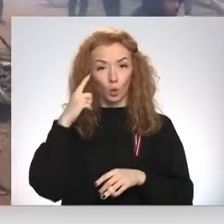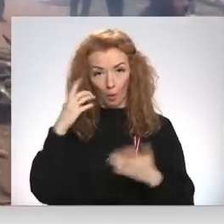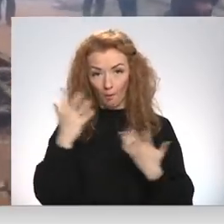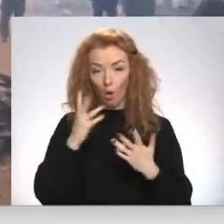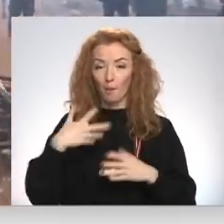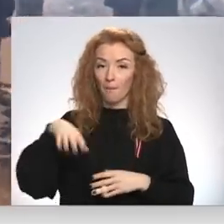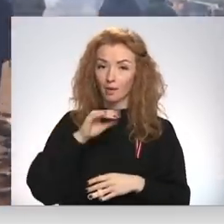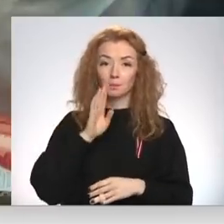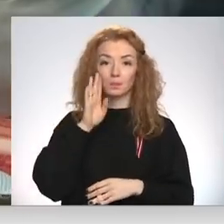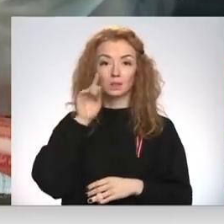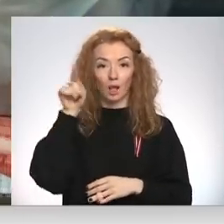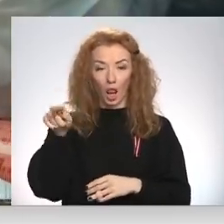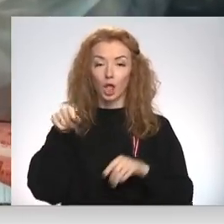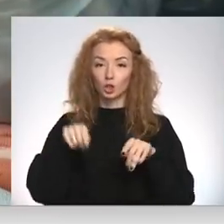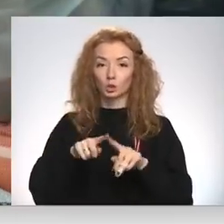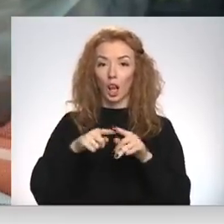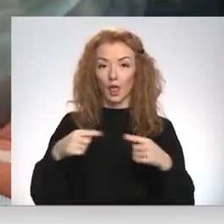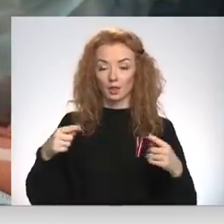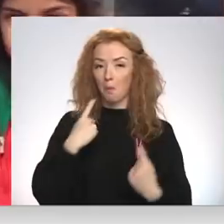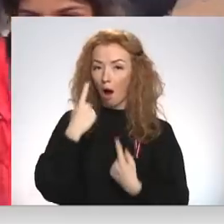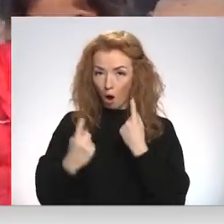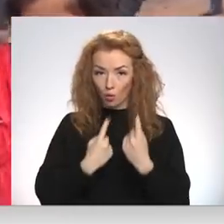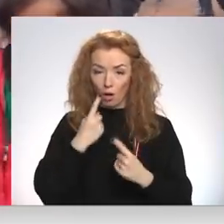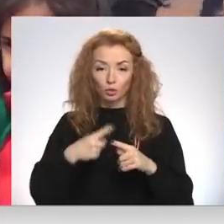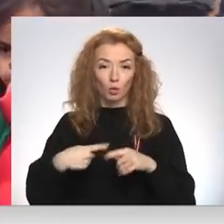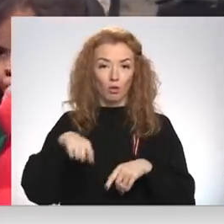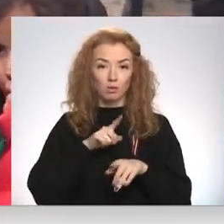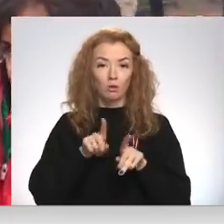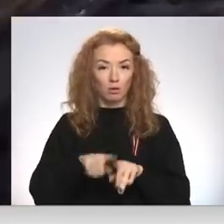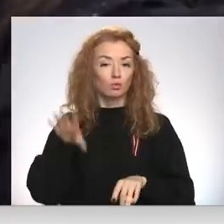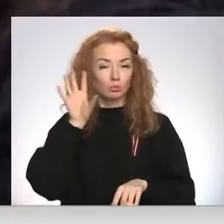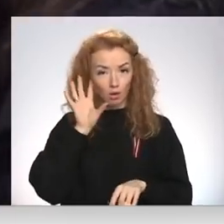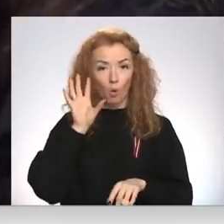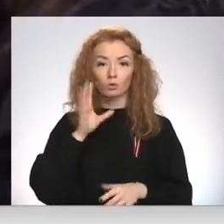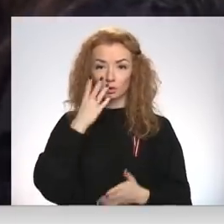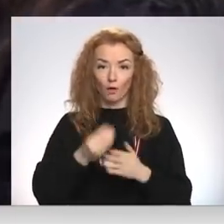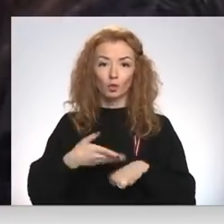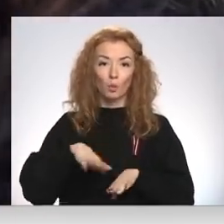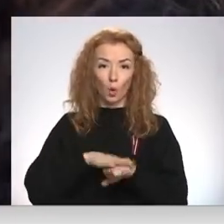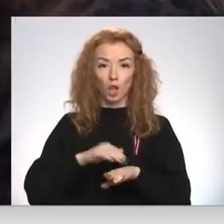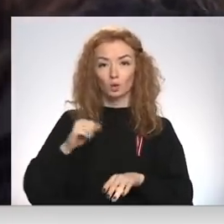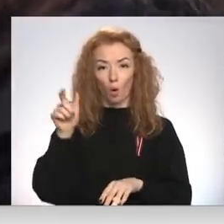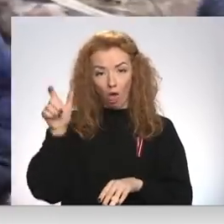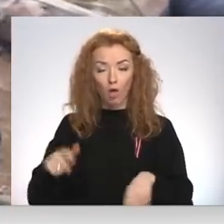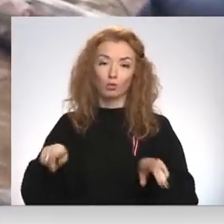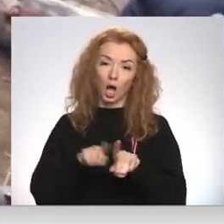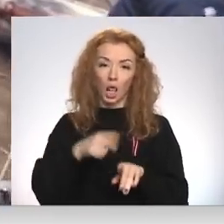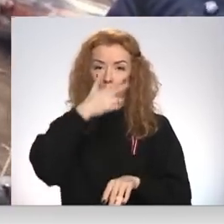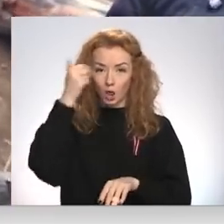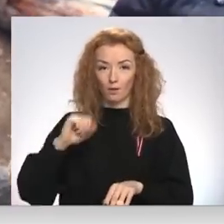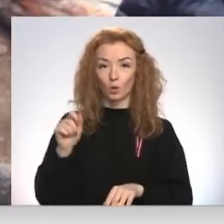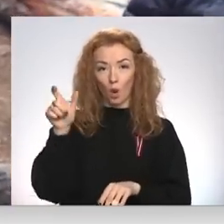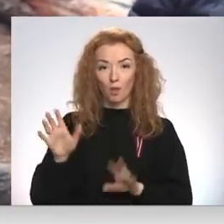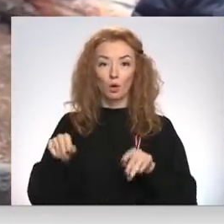Briselē varēsim šīs lietas pārrunāt, un es visnotaļ arī uzklausīšu savu Polijas kolēģi un Lietuvas kolēģi viedokļus par šo